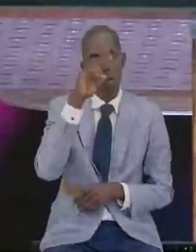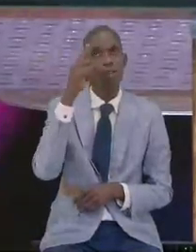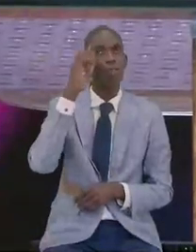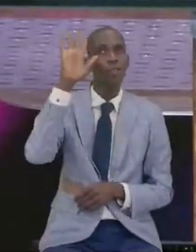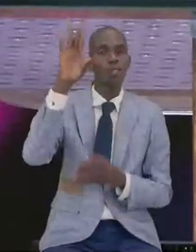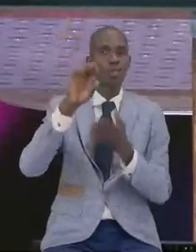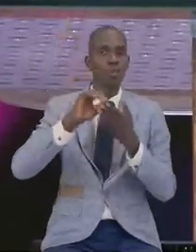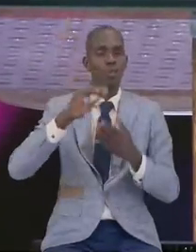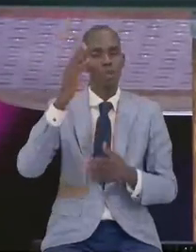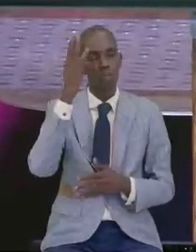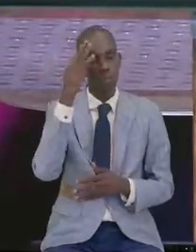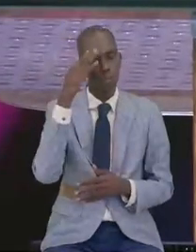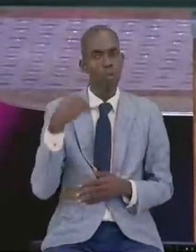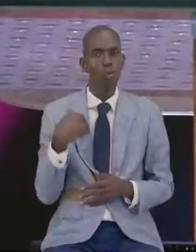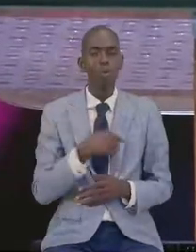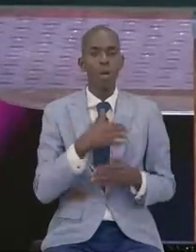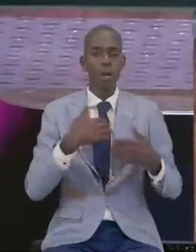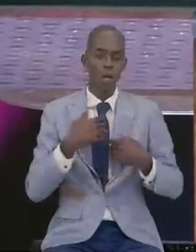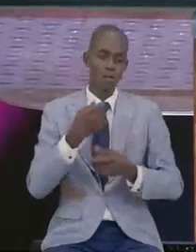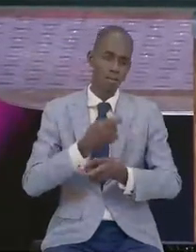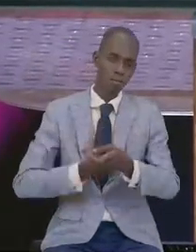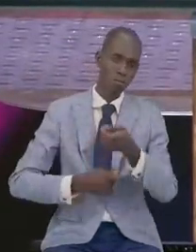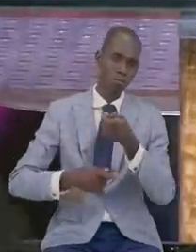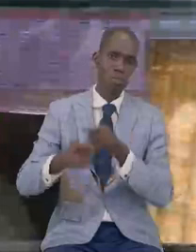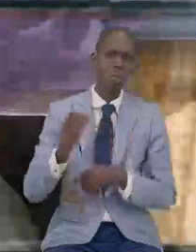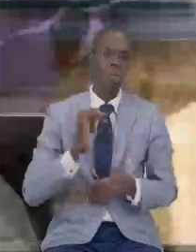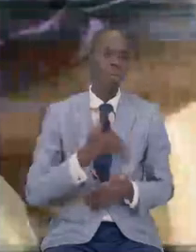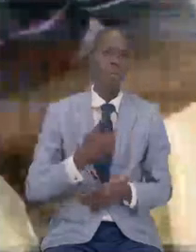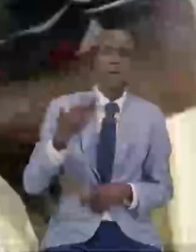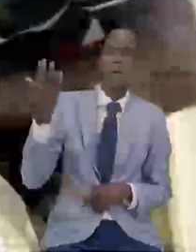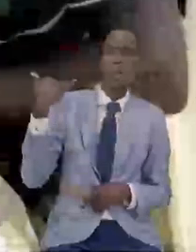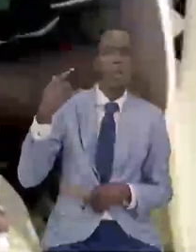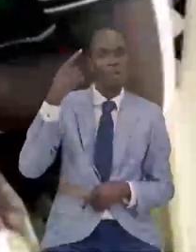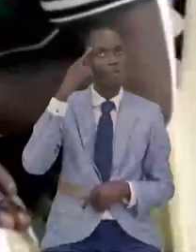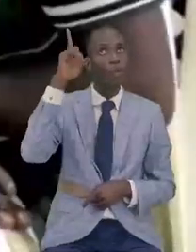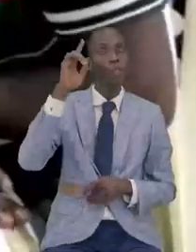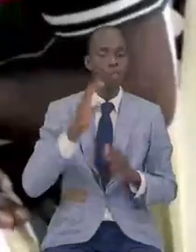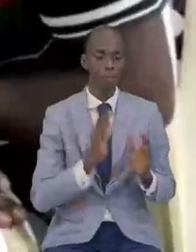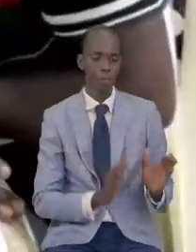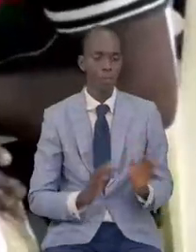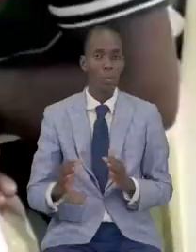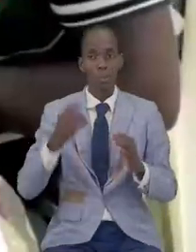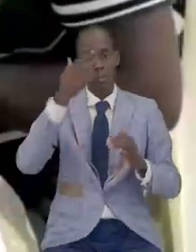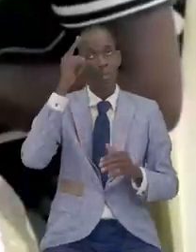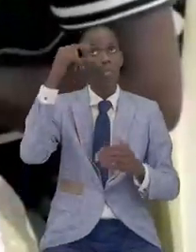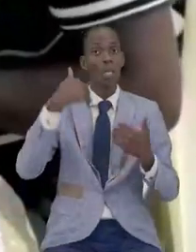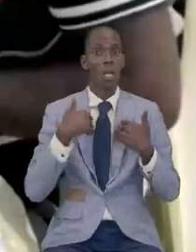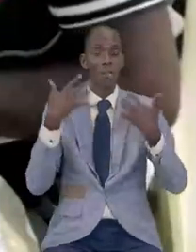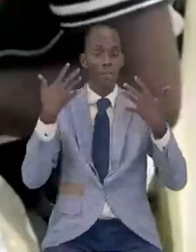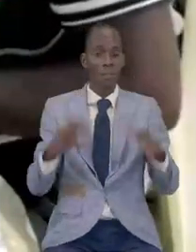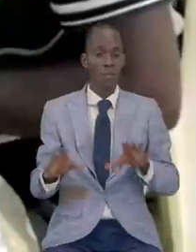échangeons notre passé contre sa propitiation. Et parce qu'il a fait, cela pour nous,